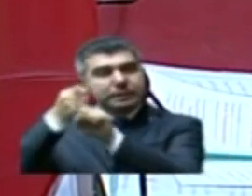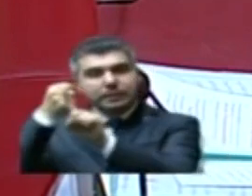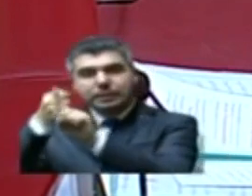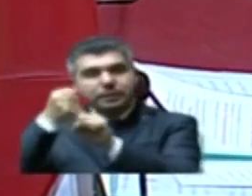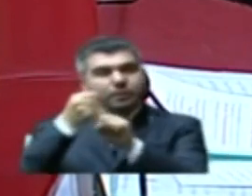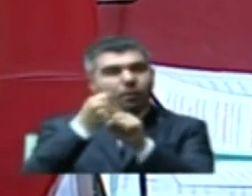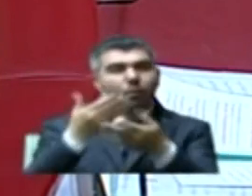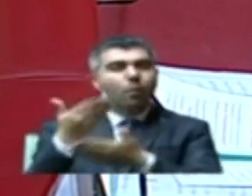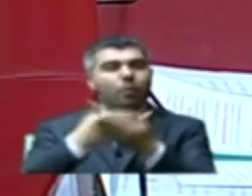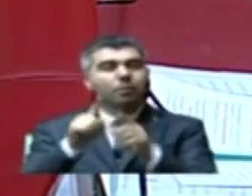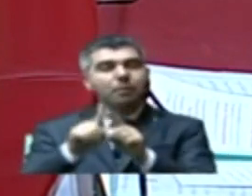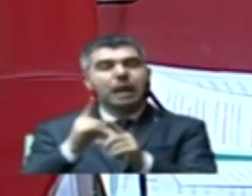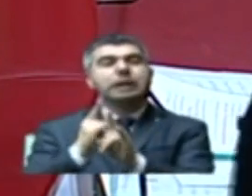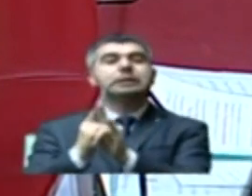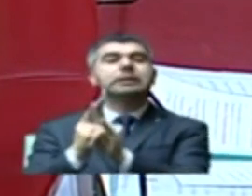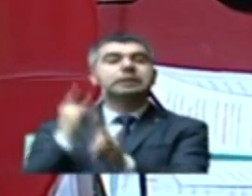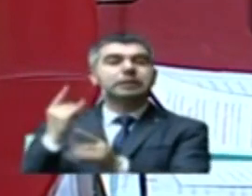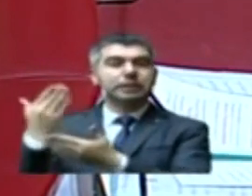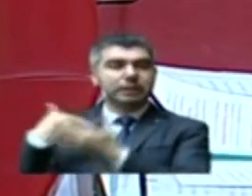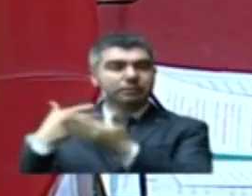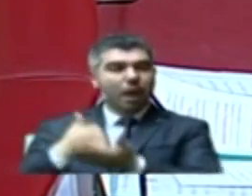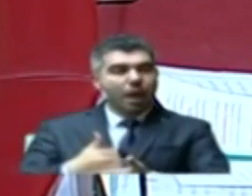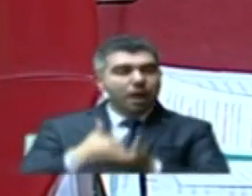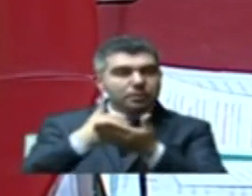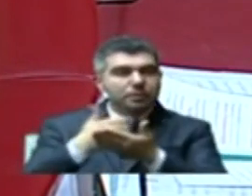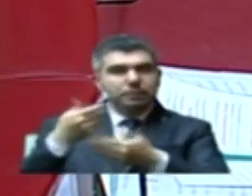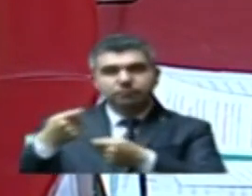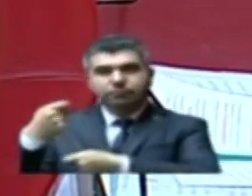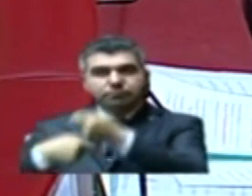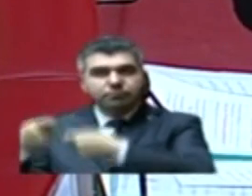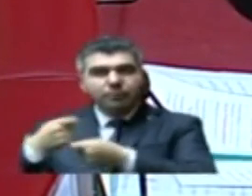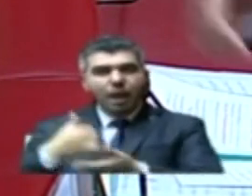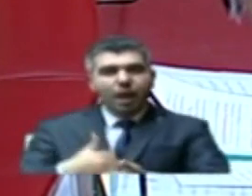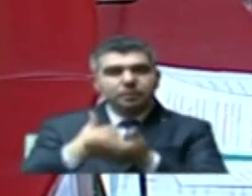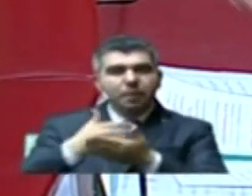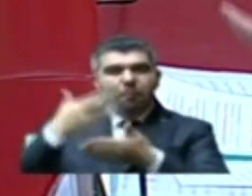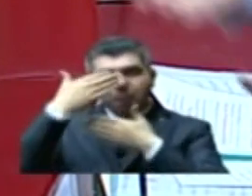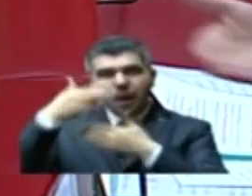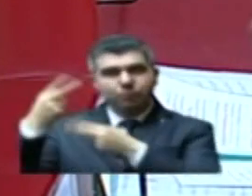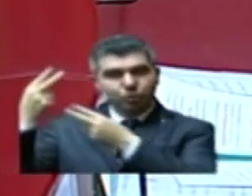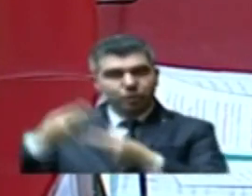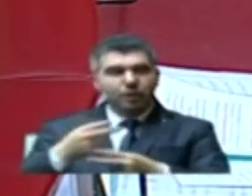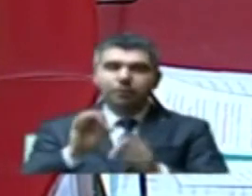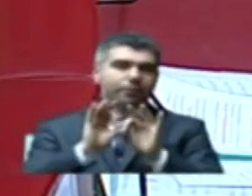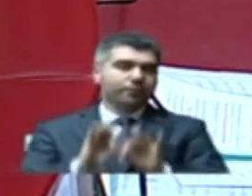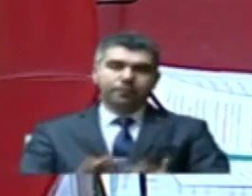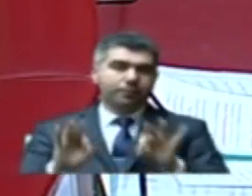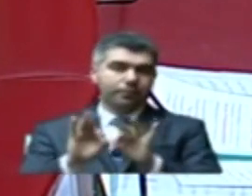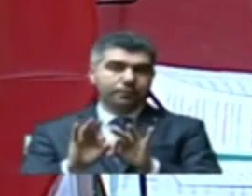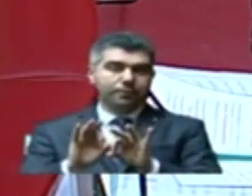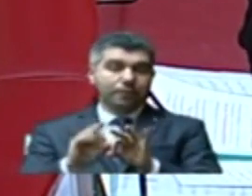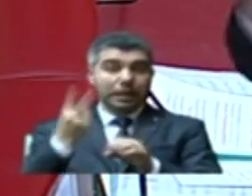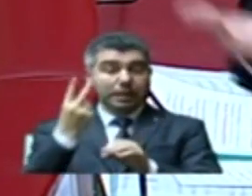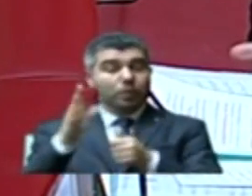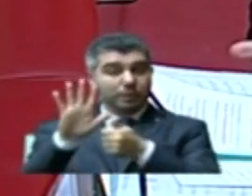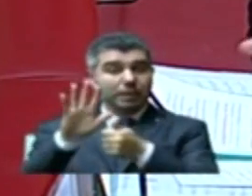متعدده ما كانش مساهمه مباشره في الاستثمار، كان في تنشيط الاقتصاد. الان خص تكون مساهمه حيت 62 مليار راه رقم اساسي في